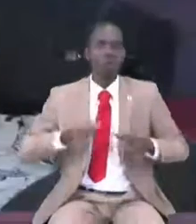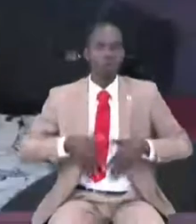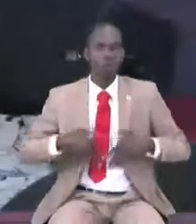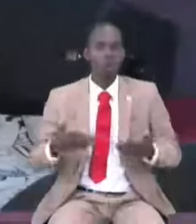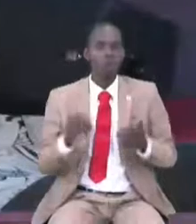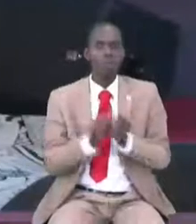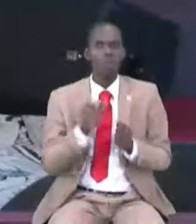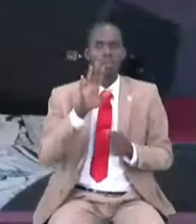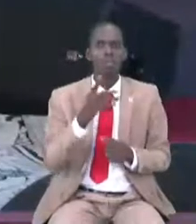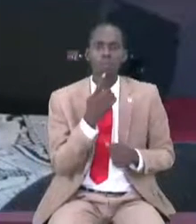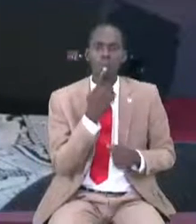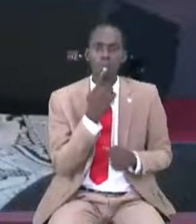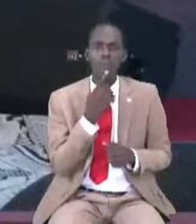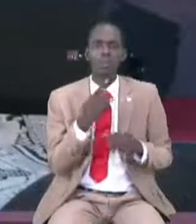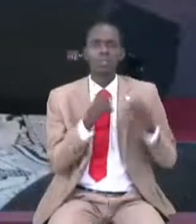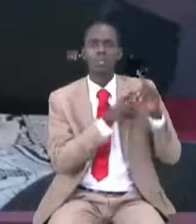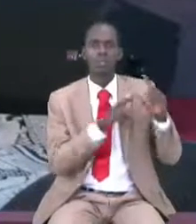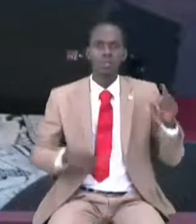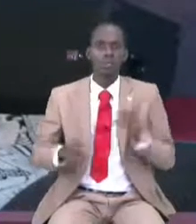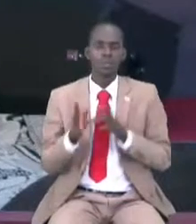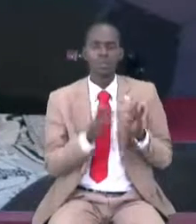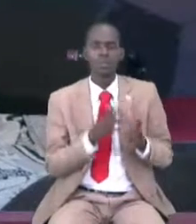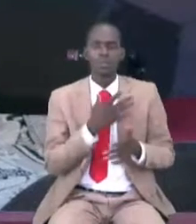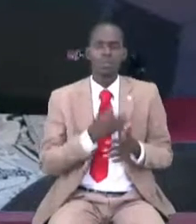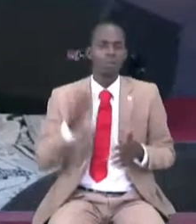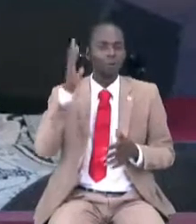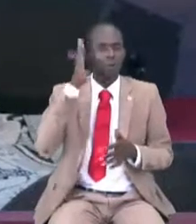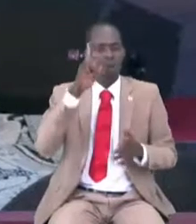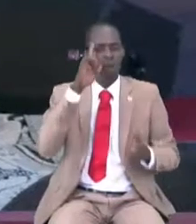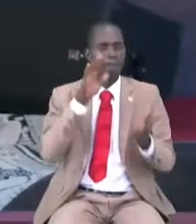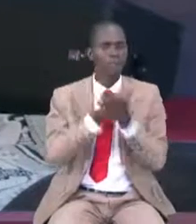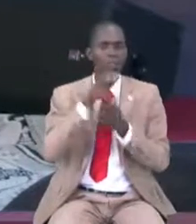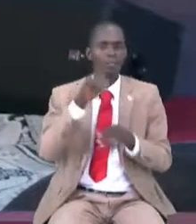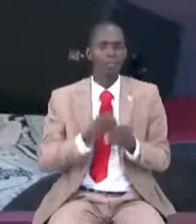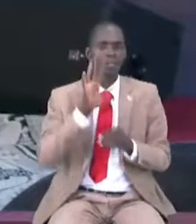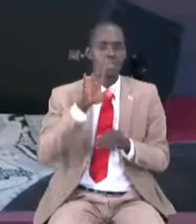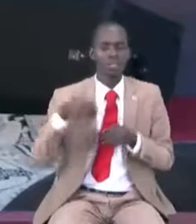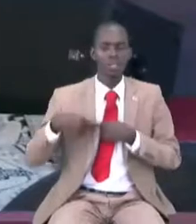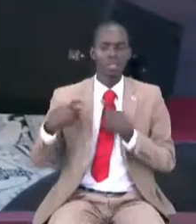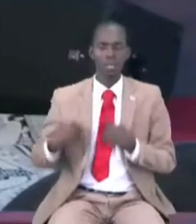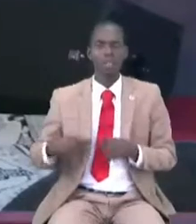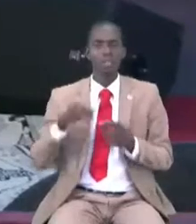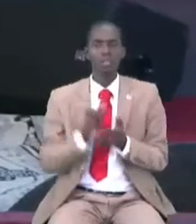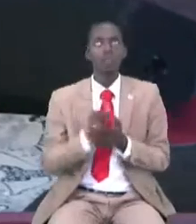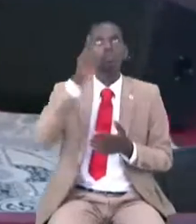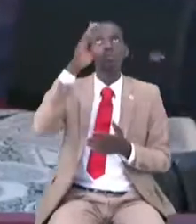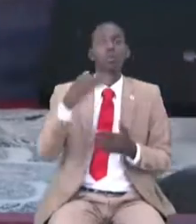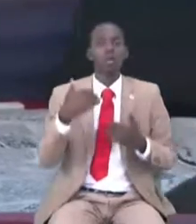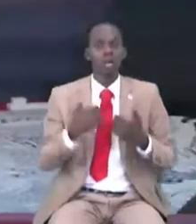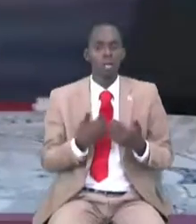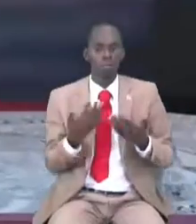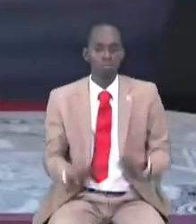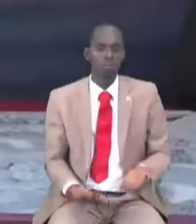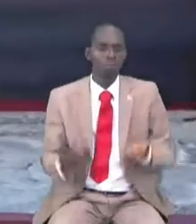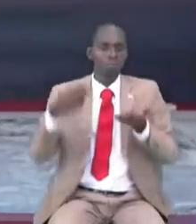ton cœur que Dieu l'a ressuscité des morts, tu seras sauvé. Dans